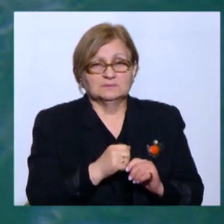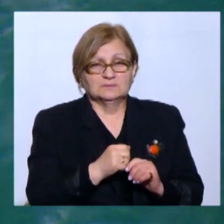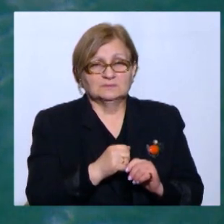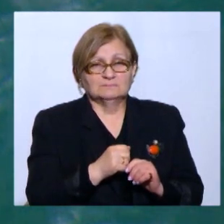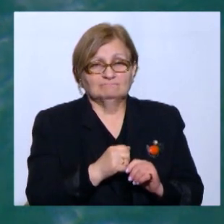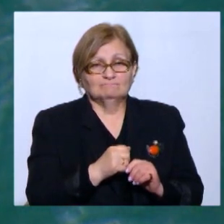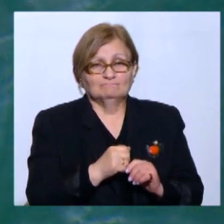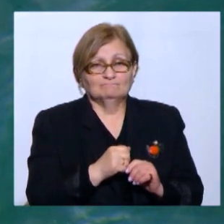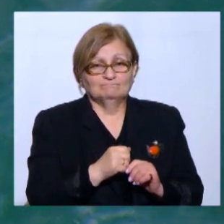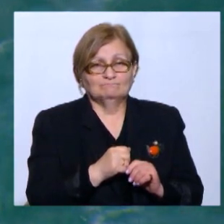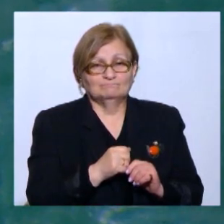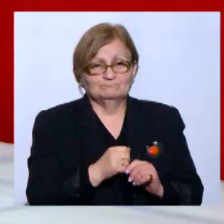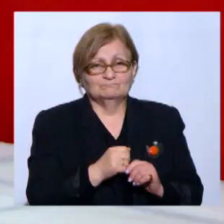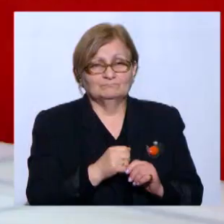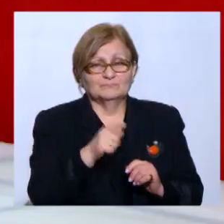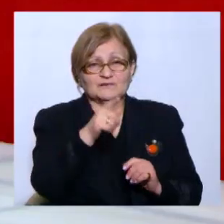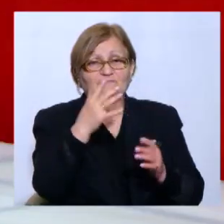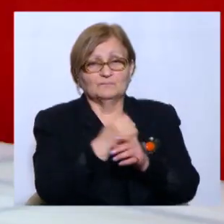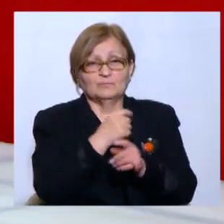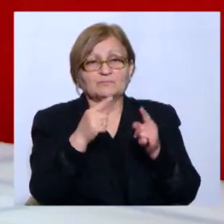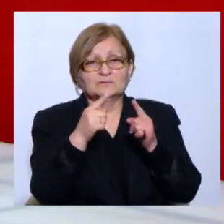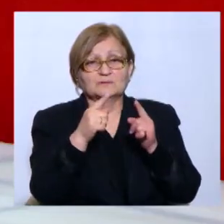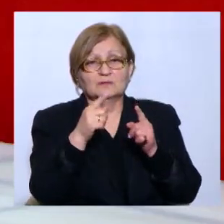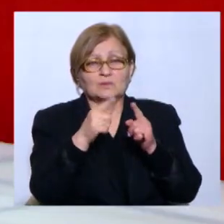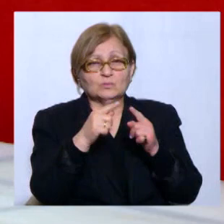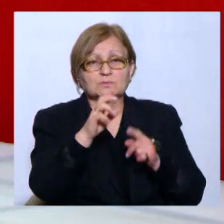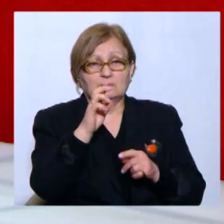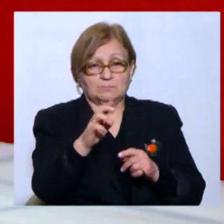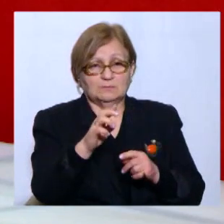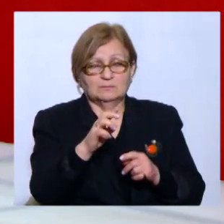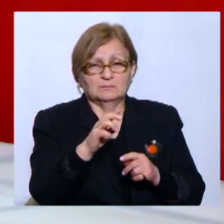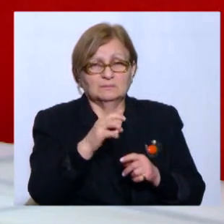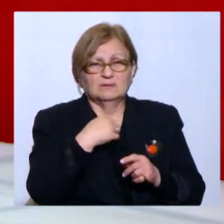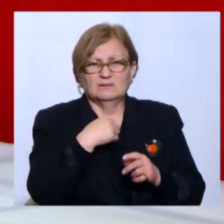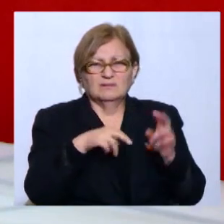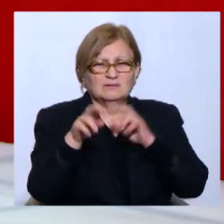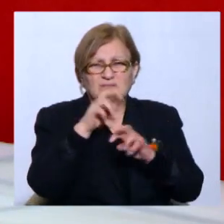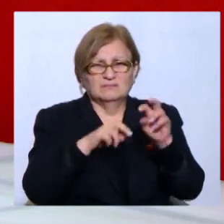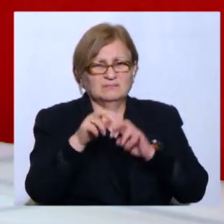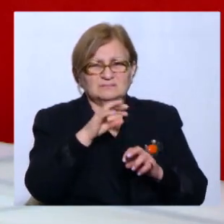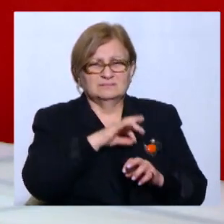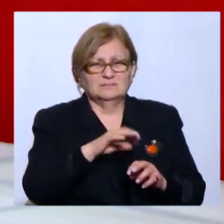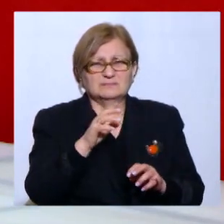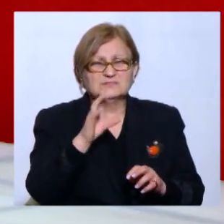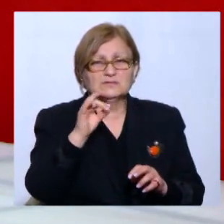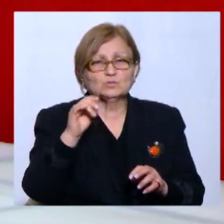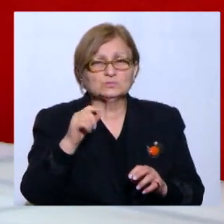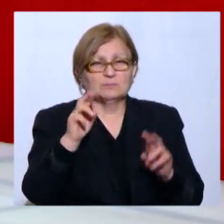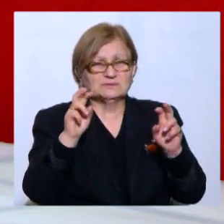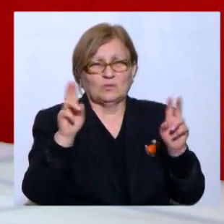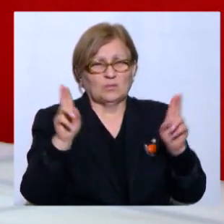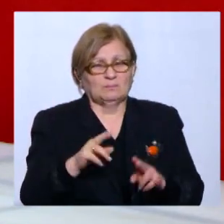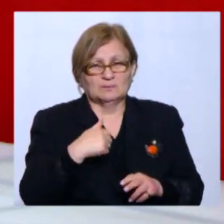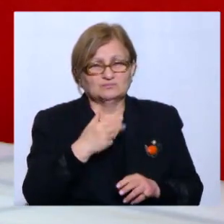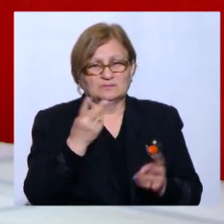პროპორციით ვნახულობთ სინუს ბ-ს და აქედან ვნახულობთ ბ კუთხეს. იმის მერე, რაც ვნახავთ ბ კუთხეს, აღარ არის საჭირო სინუსების თეორემის გამოყენება. ეს